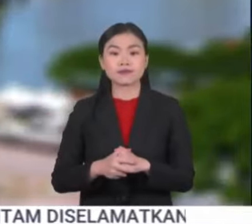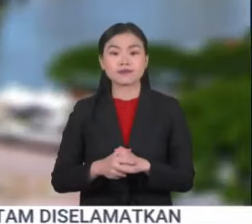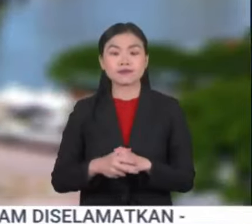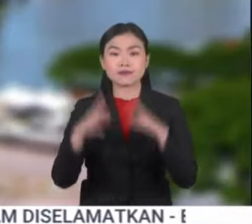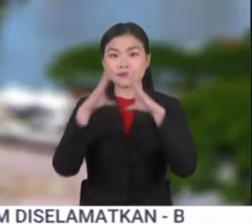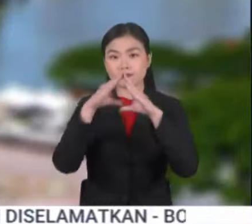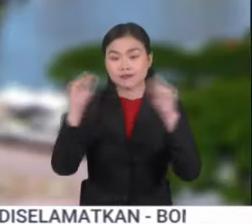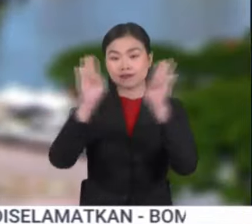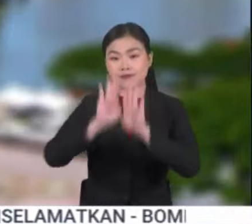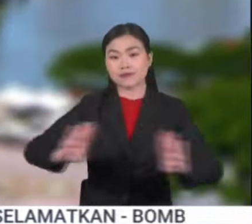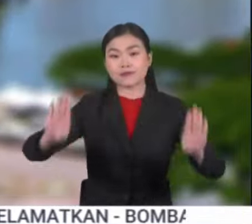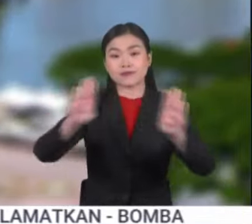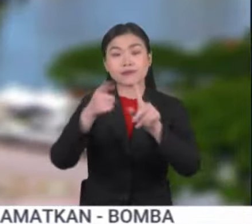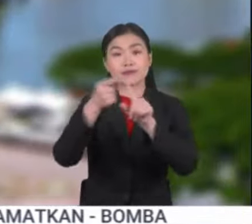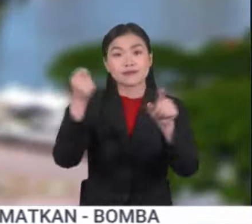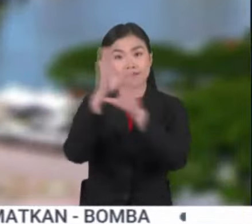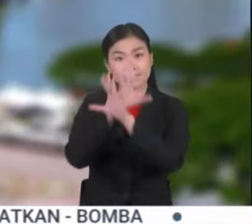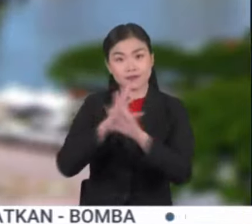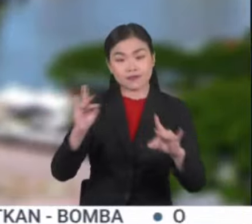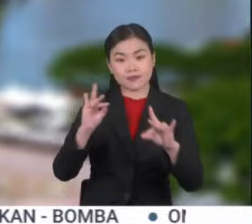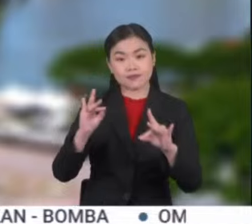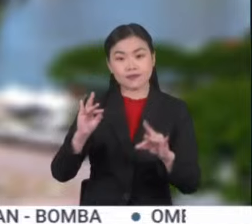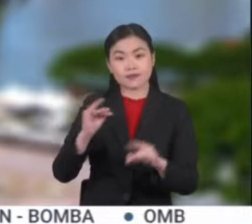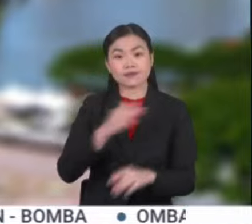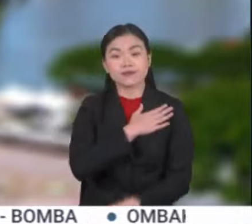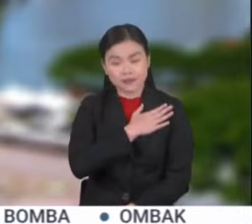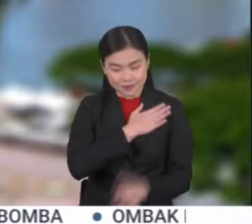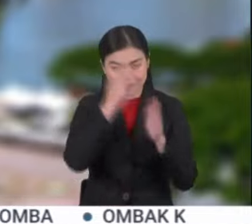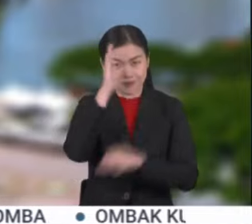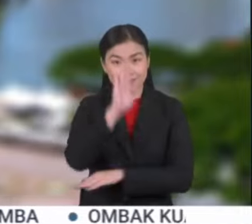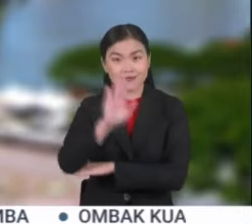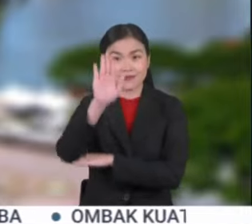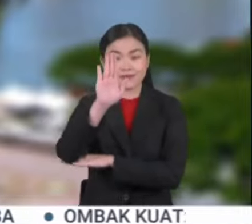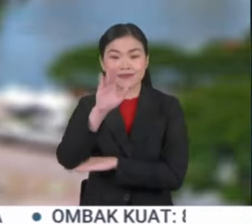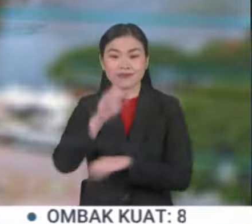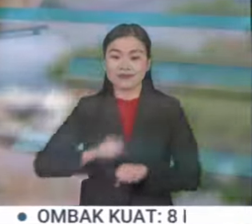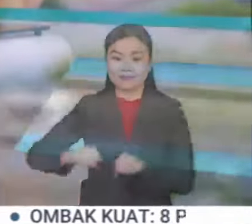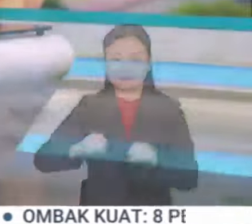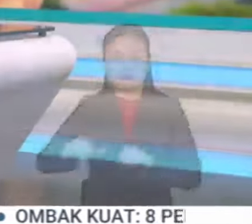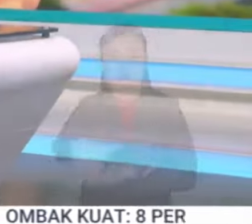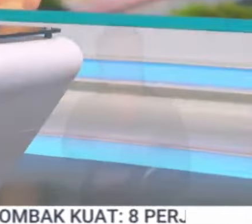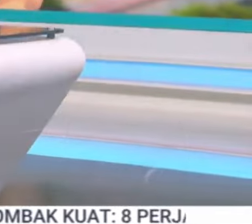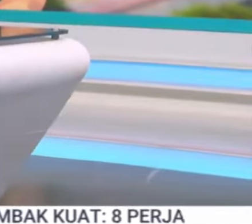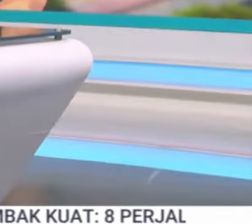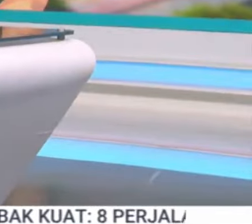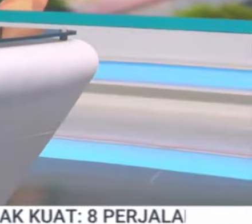Baik saudara, perkongsian itu tadi mengakhiri berita dari Sarawak. Salam Malaysia Madani. Dari sungai ke segara,